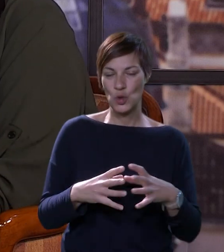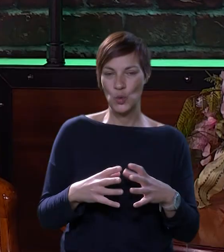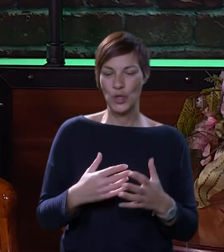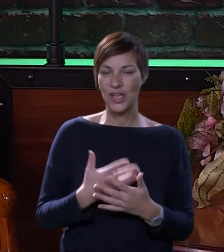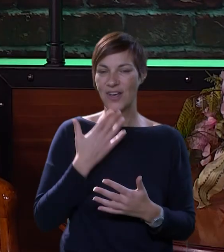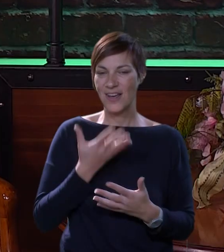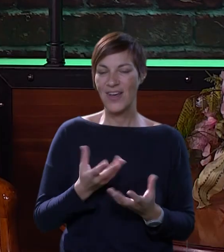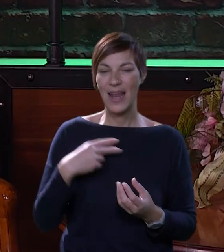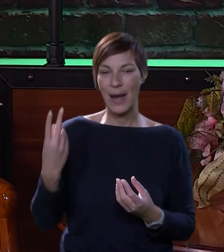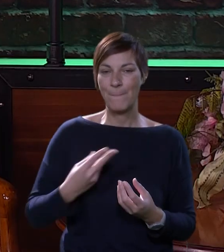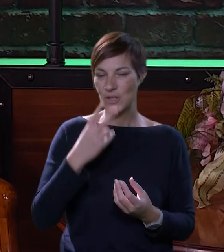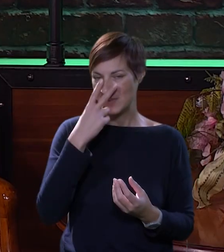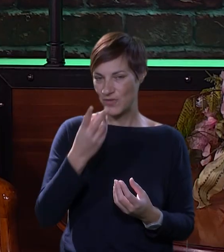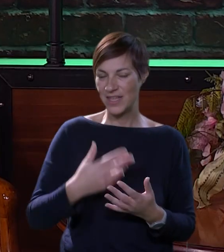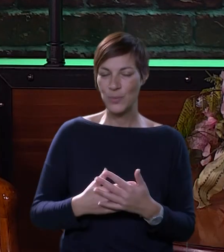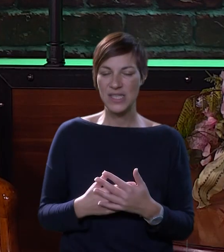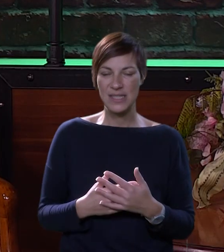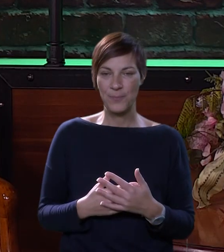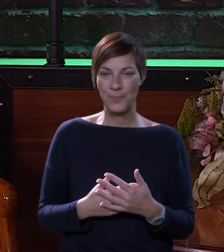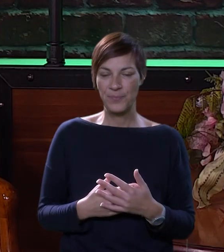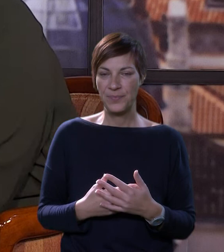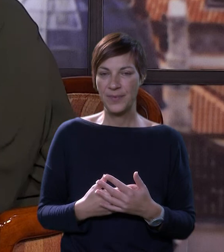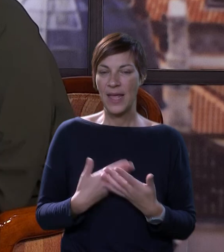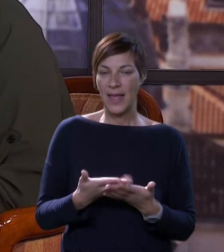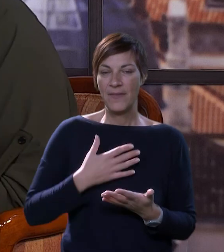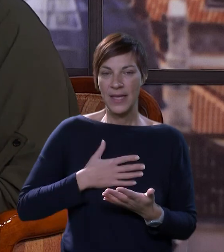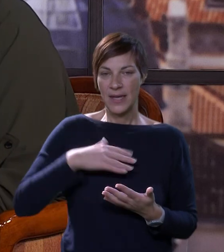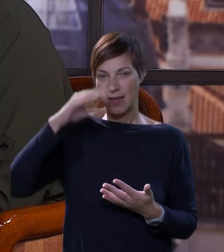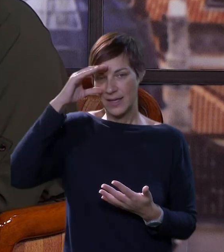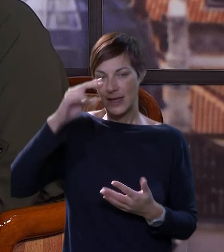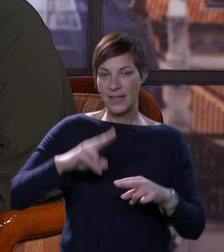studio. Hvala lijepo na pozivu i vidimo se sljedeći put. A vi,